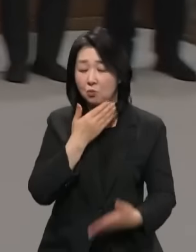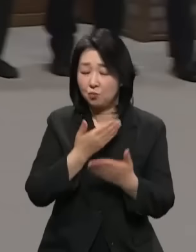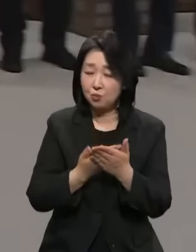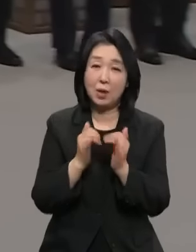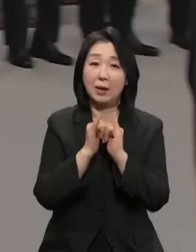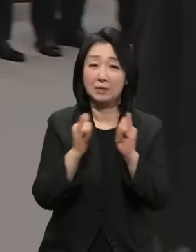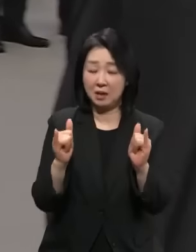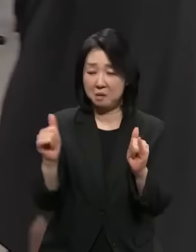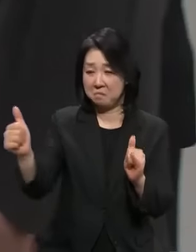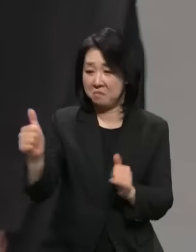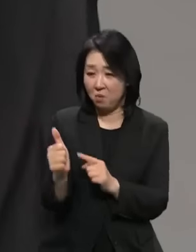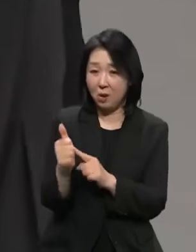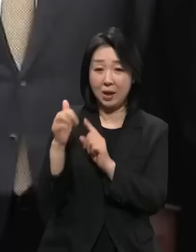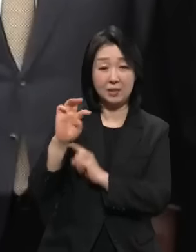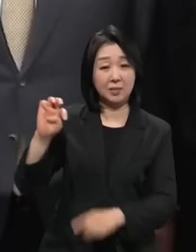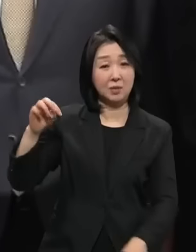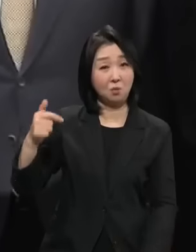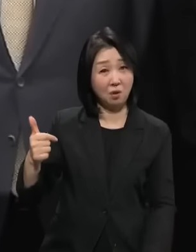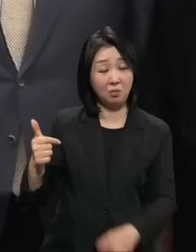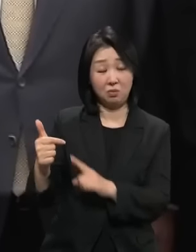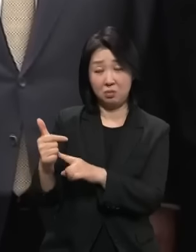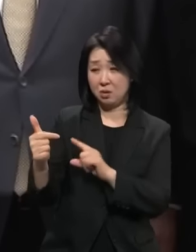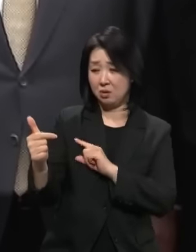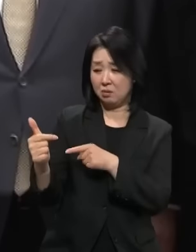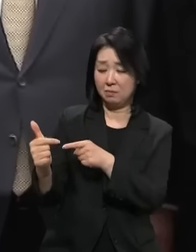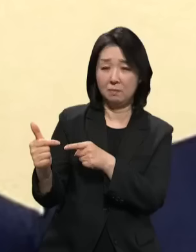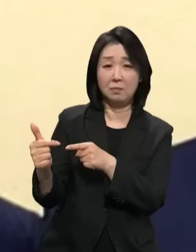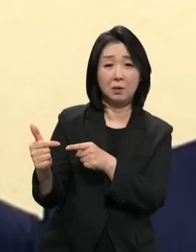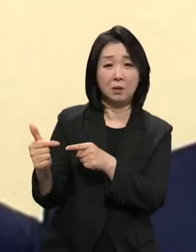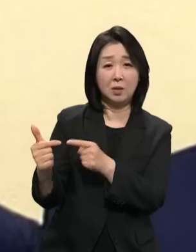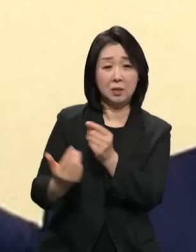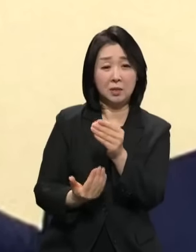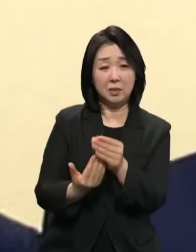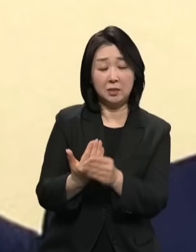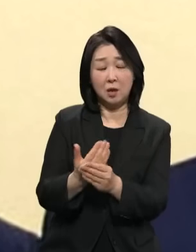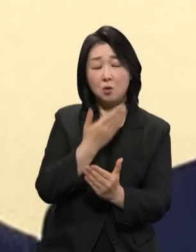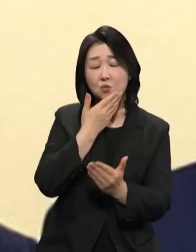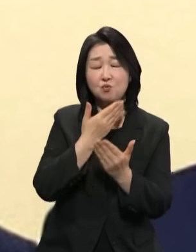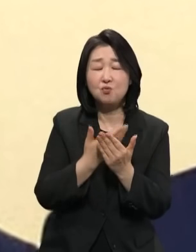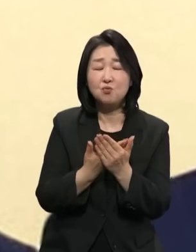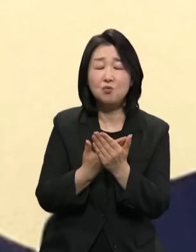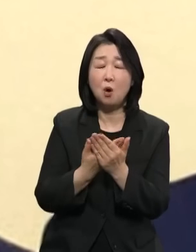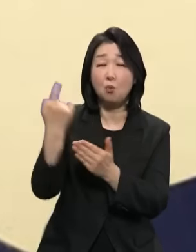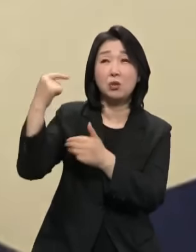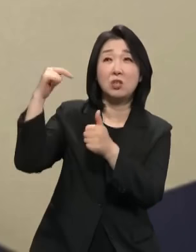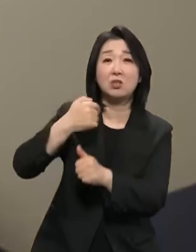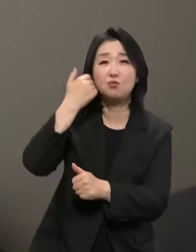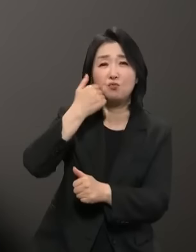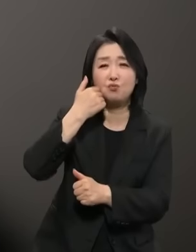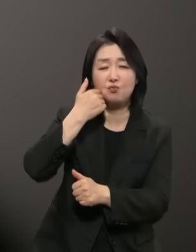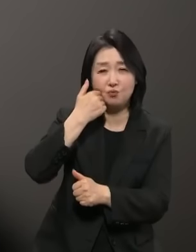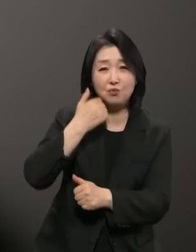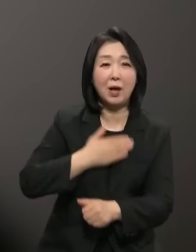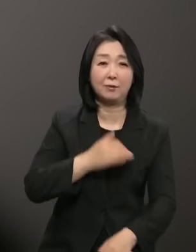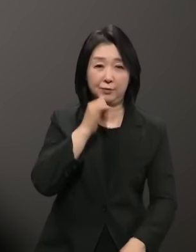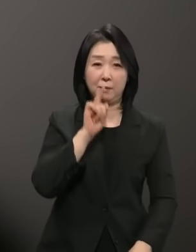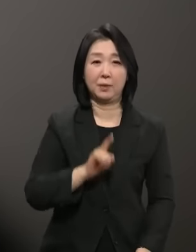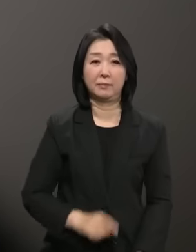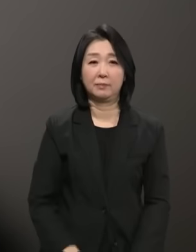측근이 등장했다면서 이시원이라는 이름이 이 사건 배후의 정점이 어딘지 지목하고 있다고 전했습니다.